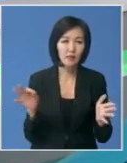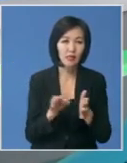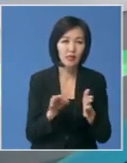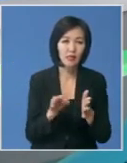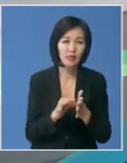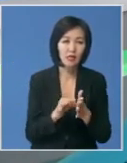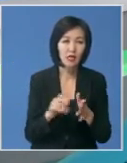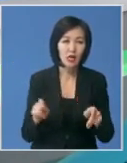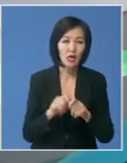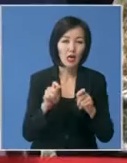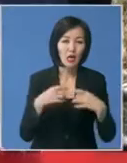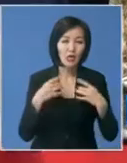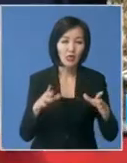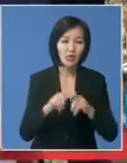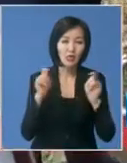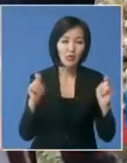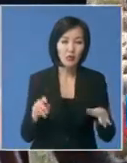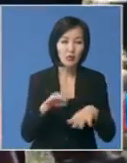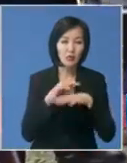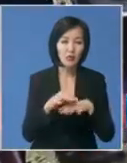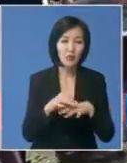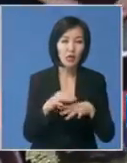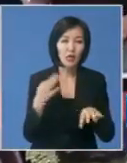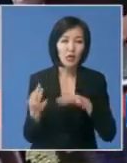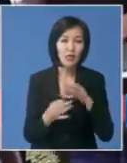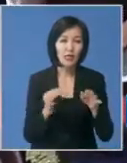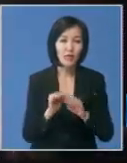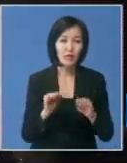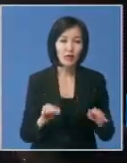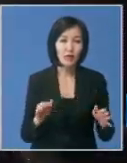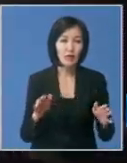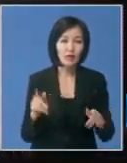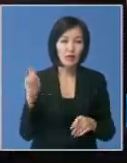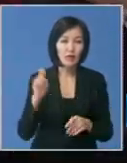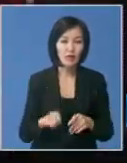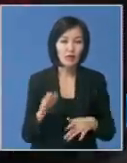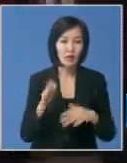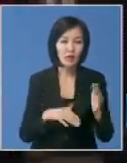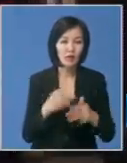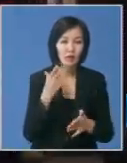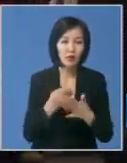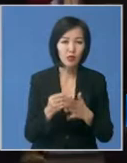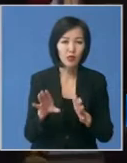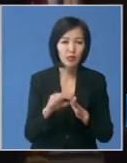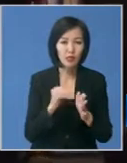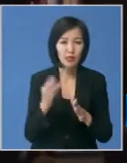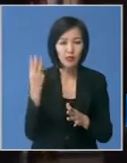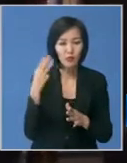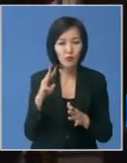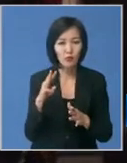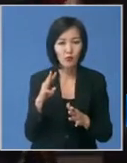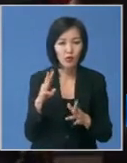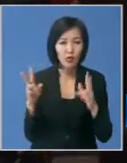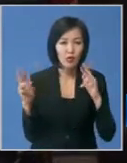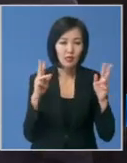өтті. Орталыққа алғашқылардың бірі болып айналайын балалар үйінің тәрбиеленушілері келді. Мамандар олардың шаштарын өздері таңдаған сән үлгісі бойынша қысқартып